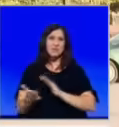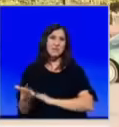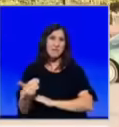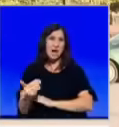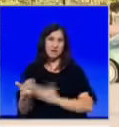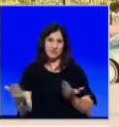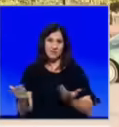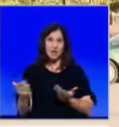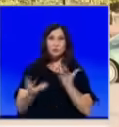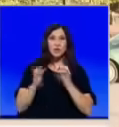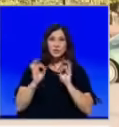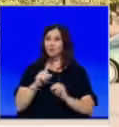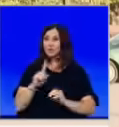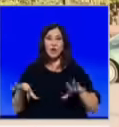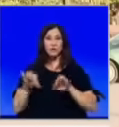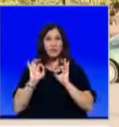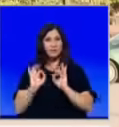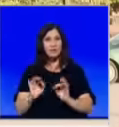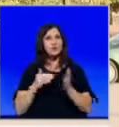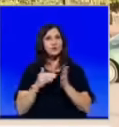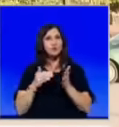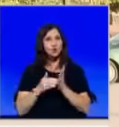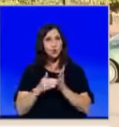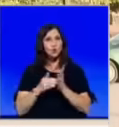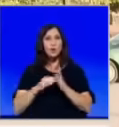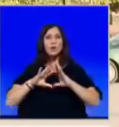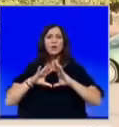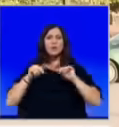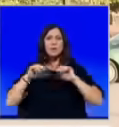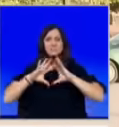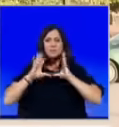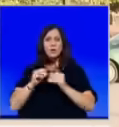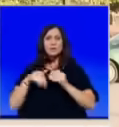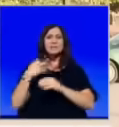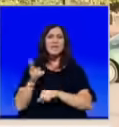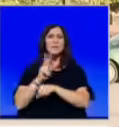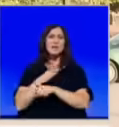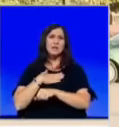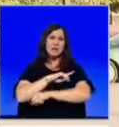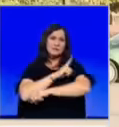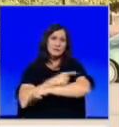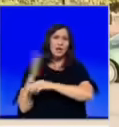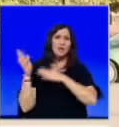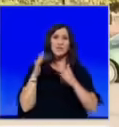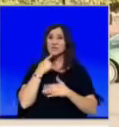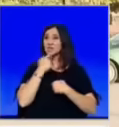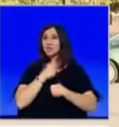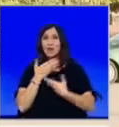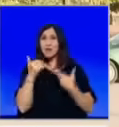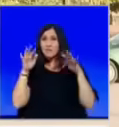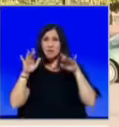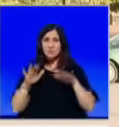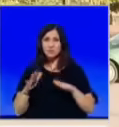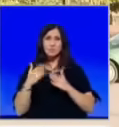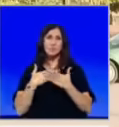със сигурност не е овладян към момента, защото целият следобед духа много силен вятър. За съжаление не заваля дъжд,